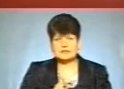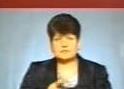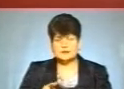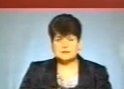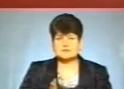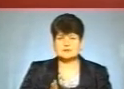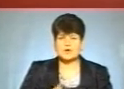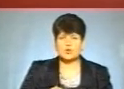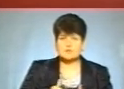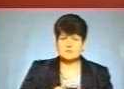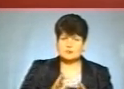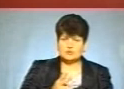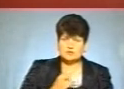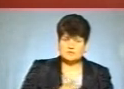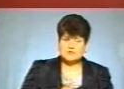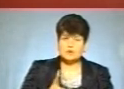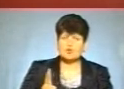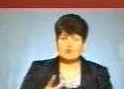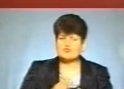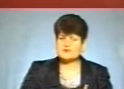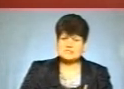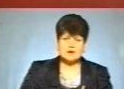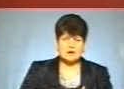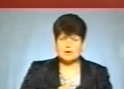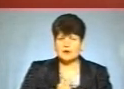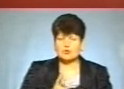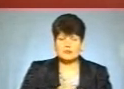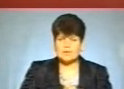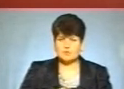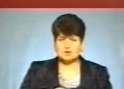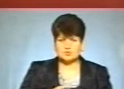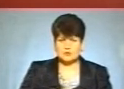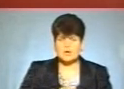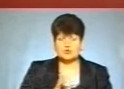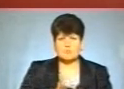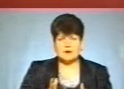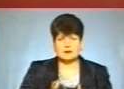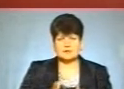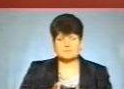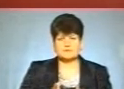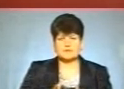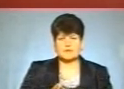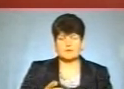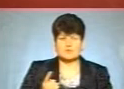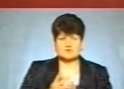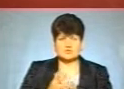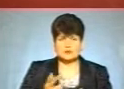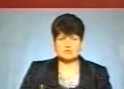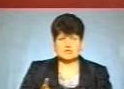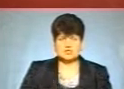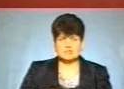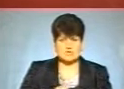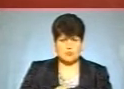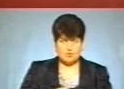буде дивитися, хто кому взагалі кого не можна скоротити, а хто має переважне право залишення на роботі, щоб це було відповідно до чинного